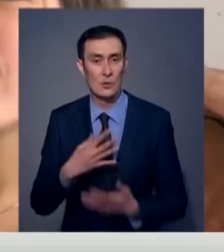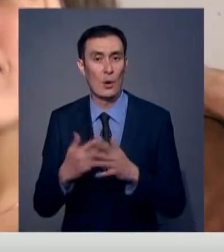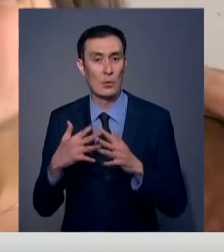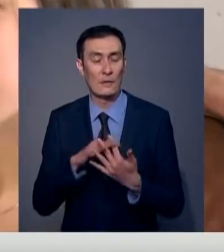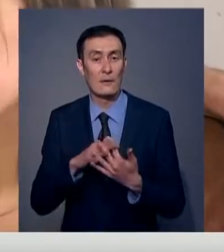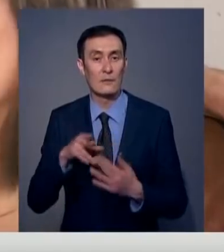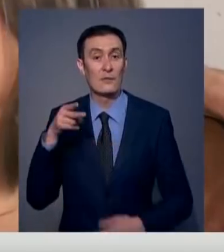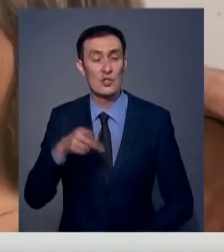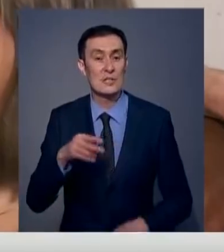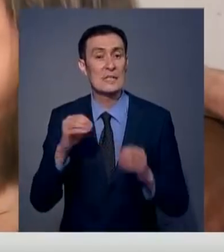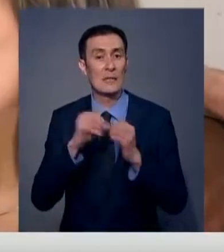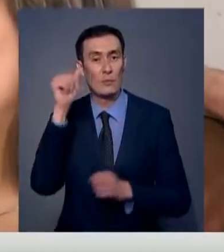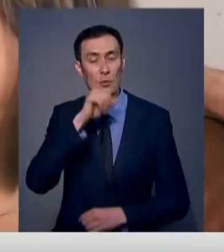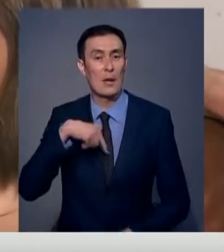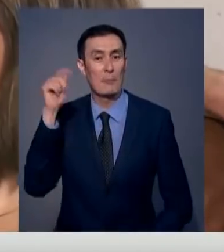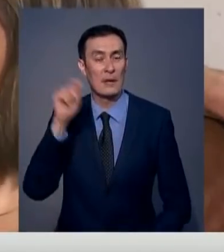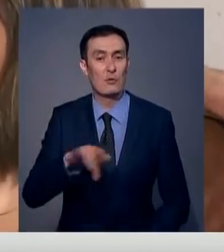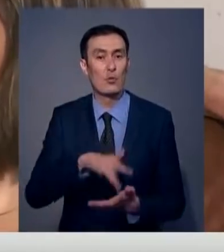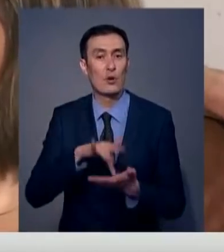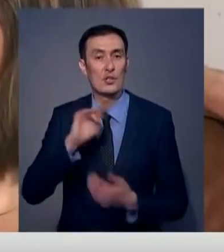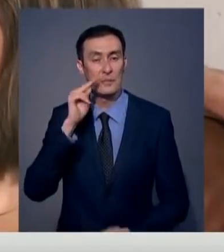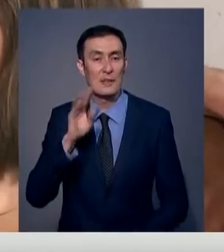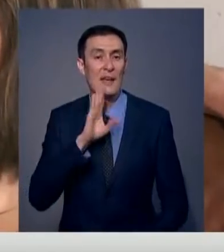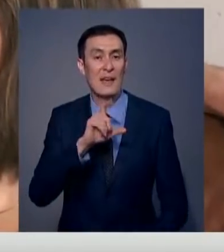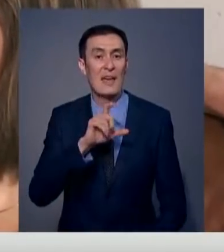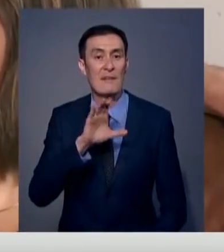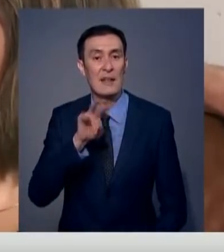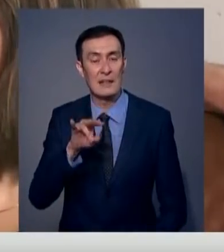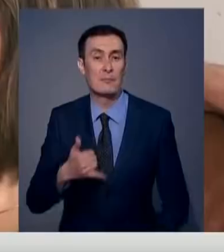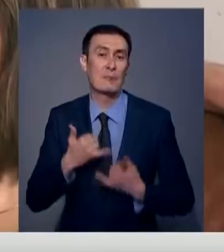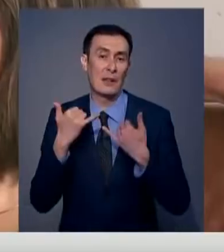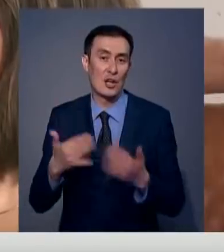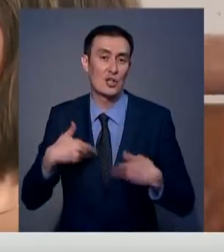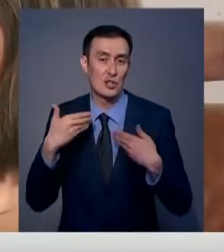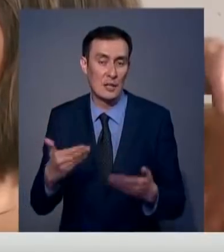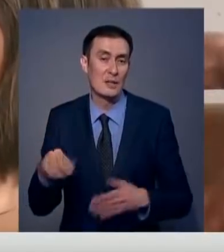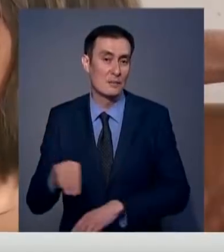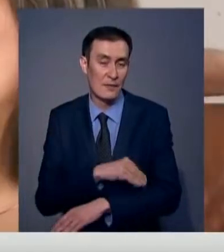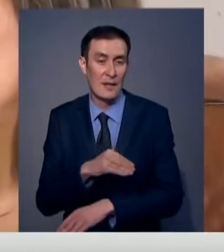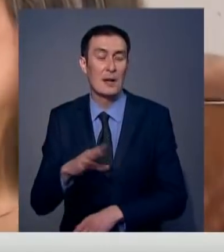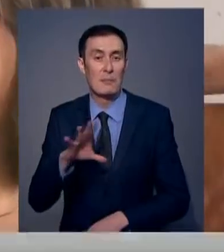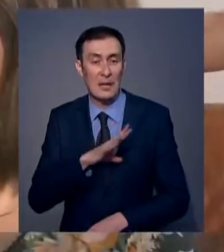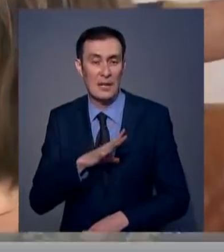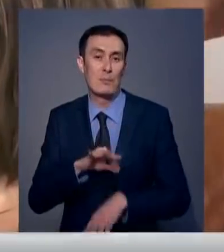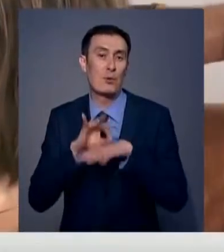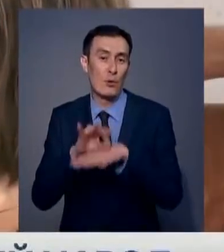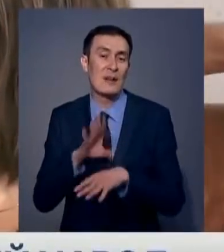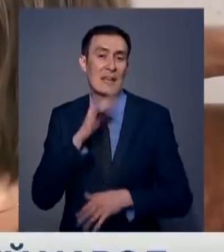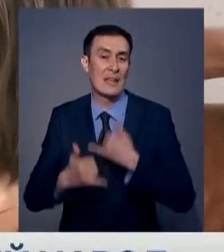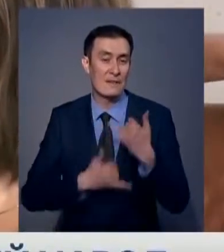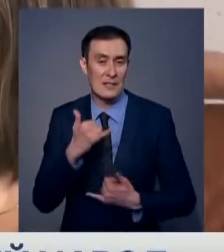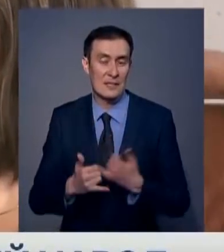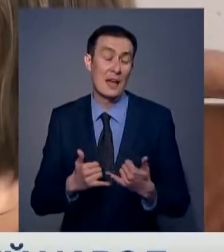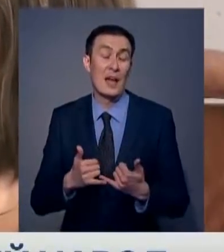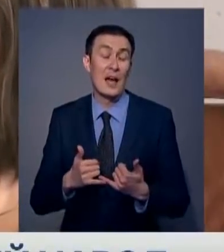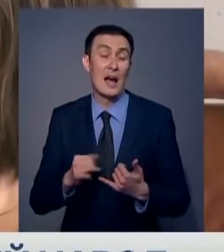В 2010 году я поехал в Шымкент к Эвелин и предложил ей руку и сердце. Там состоялись проводы невесты к